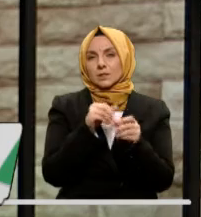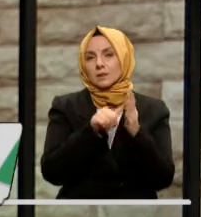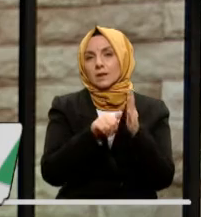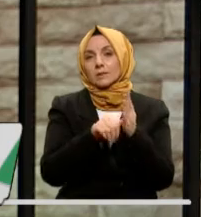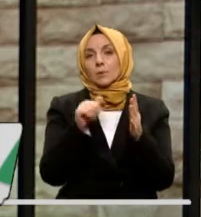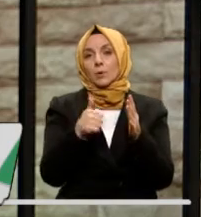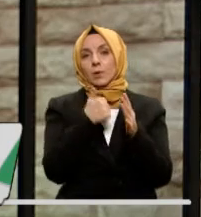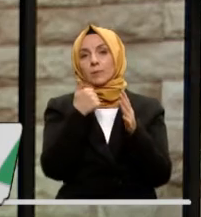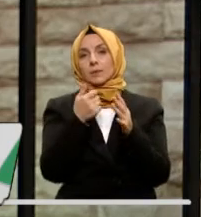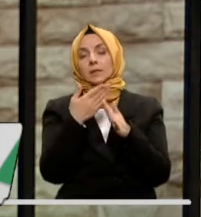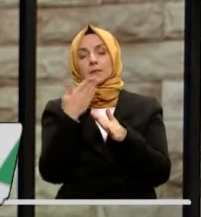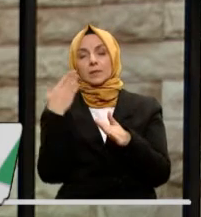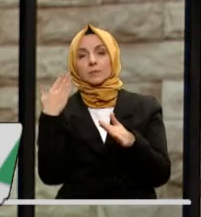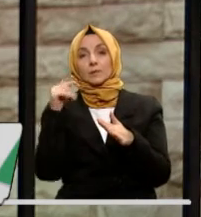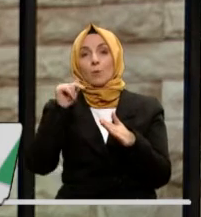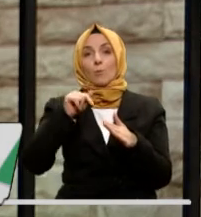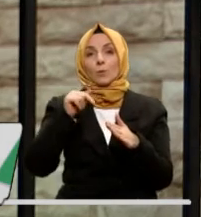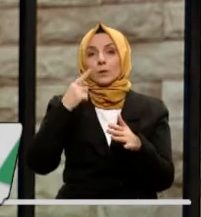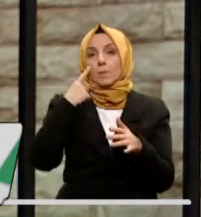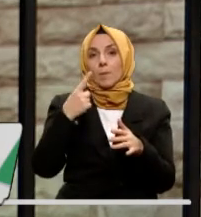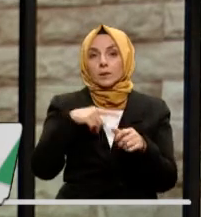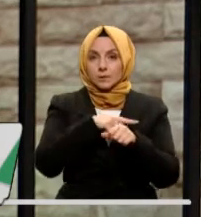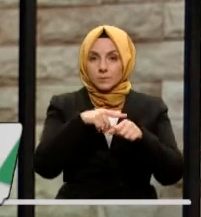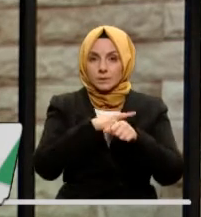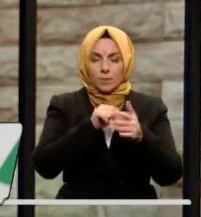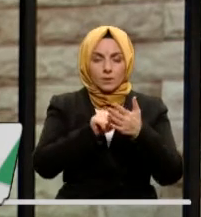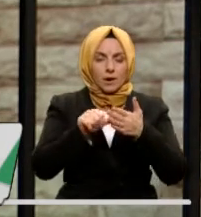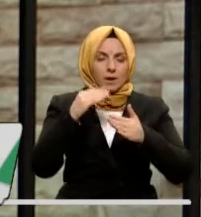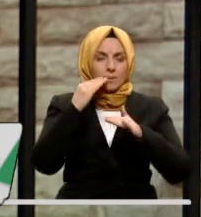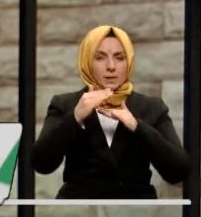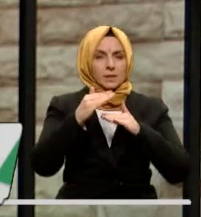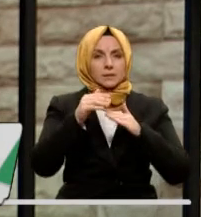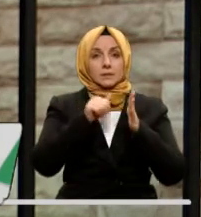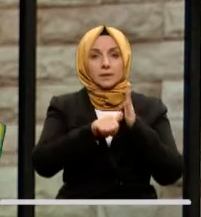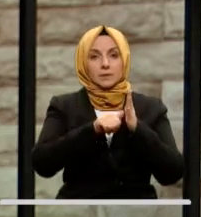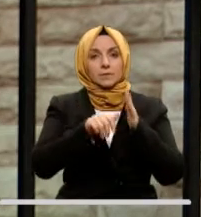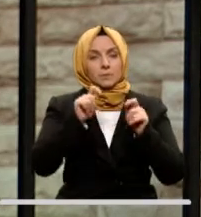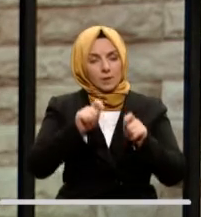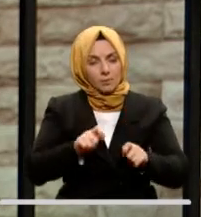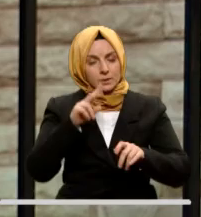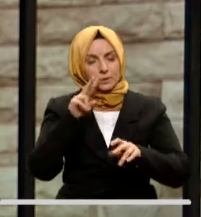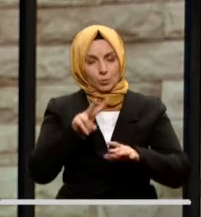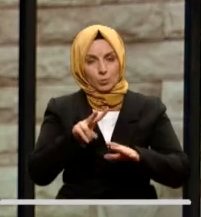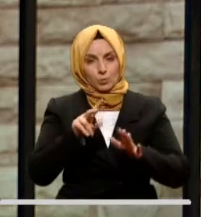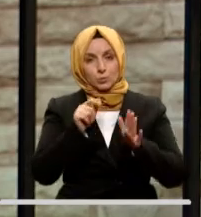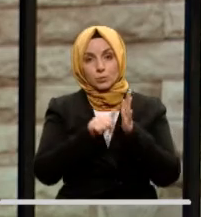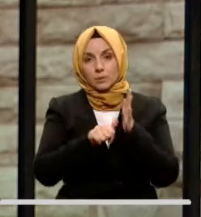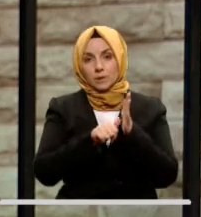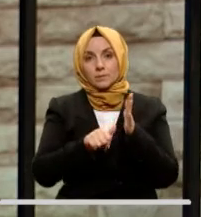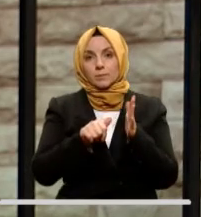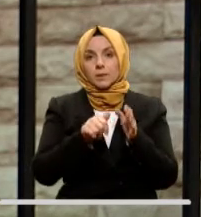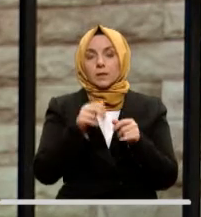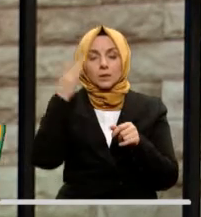baktığımızda her milletin bir şekilde takvim oluşturduğunu görüyoruz takvim